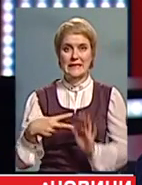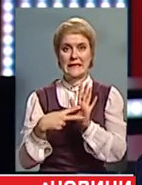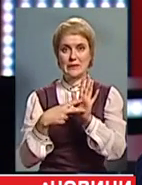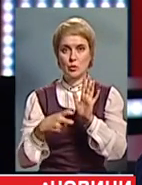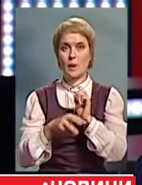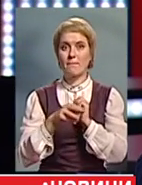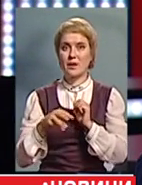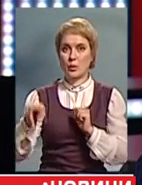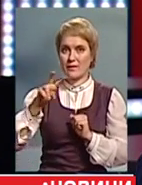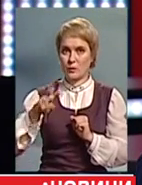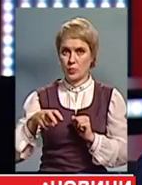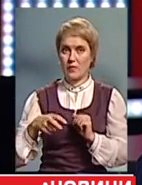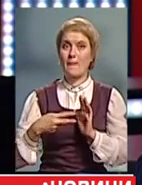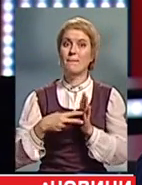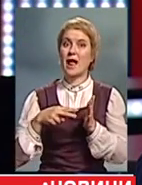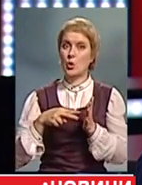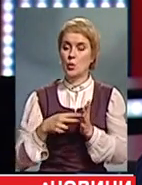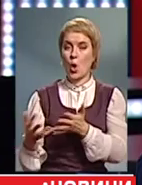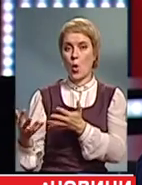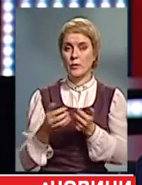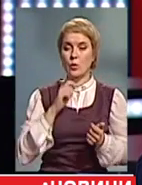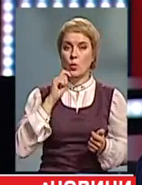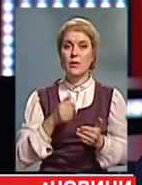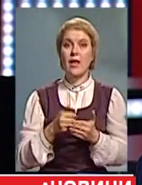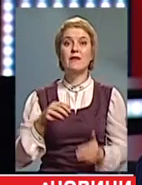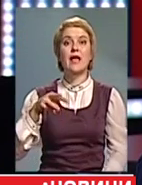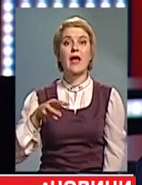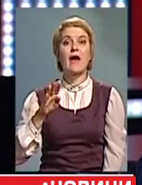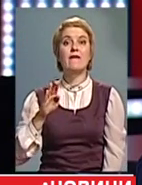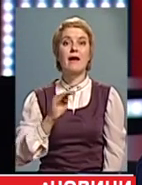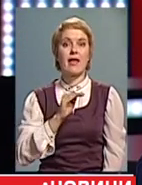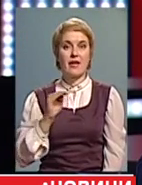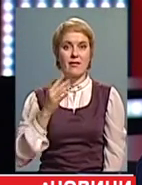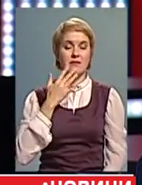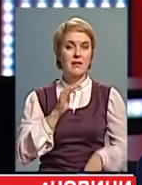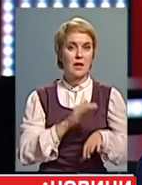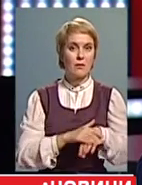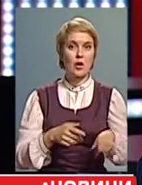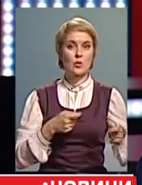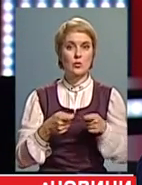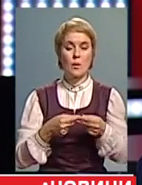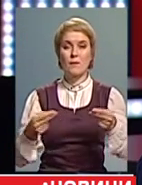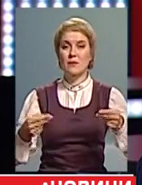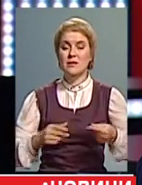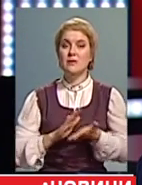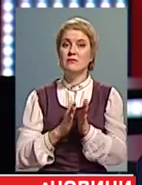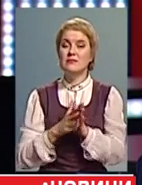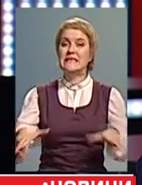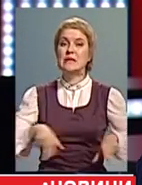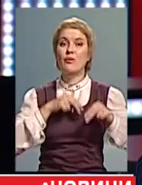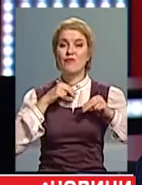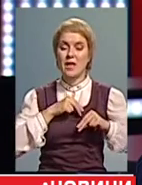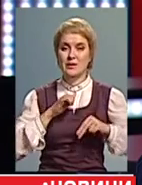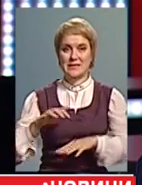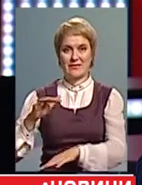1 700 000 000 доларів планує отримати Україна від МВФ. Національний банк разом із президентом та урядом підписали новий меморандум про співпрацю з фондом.